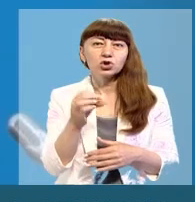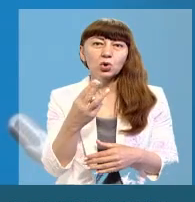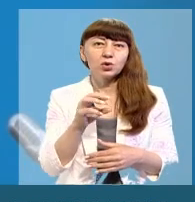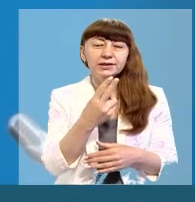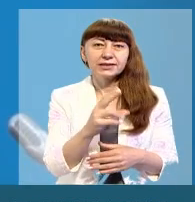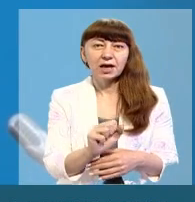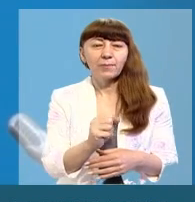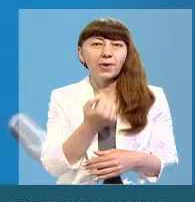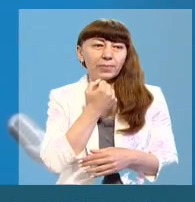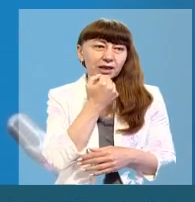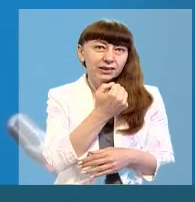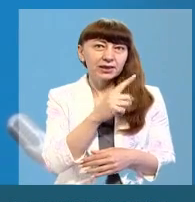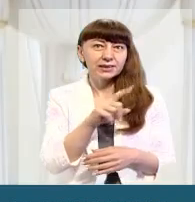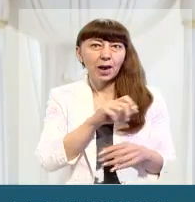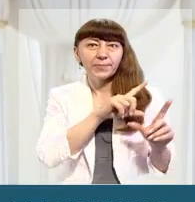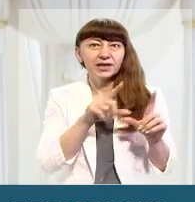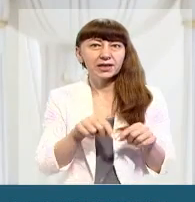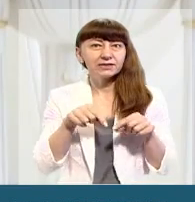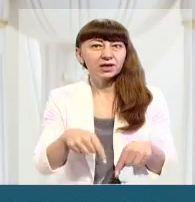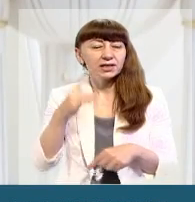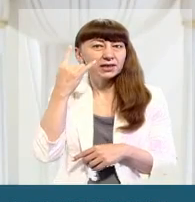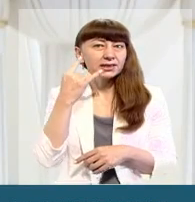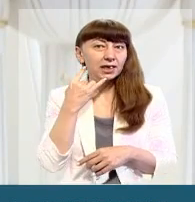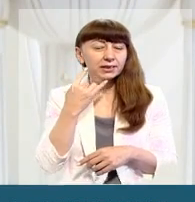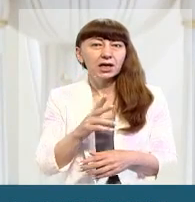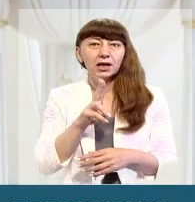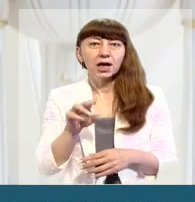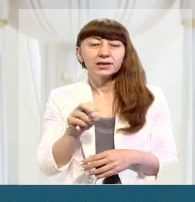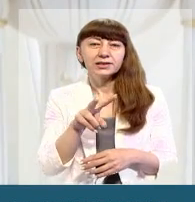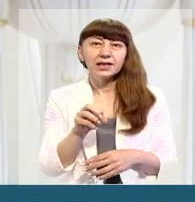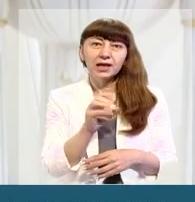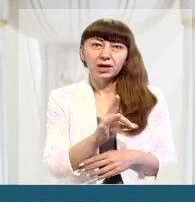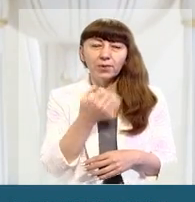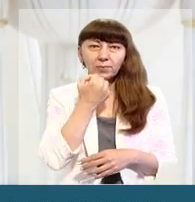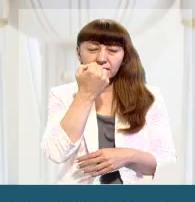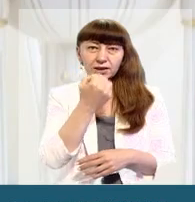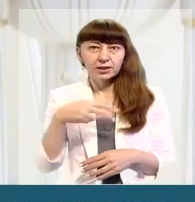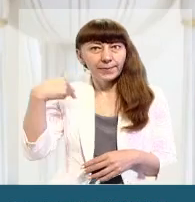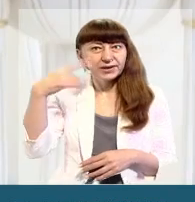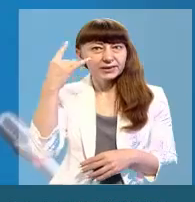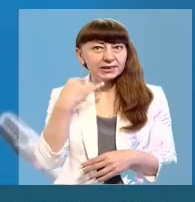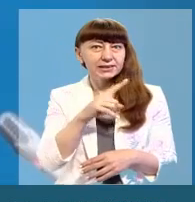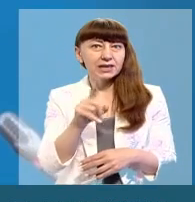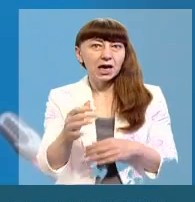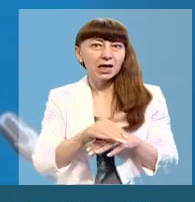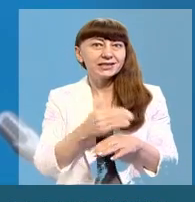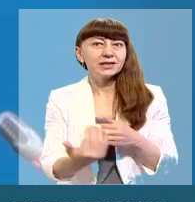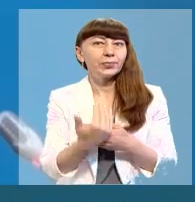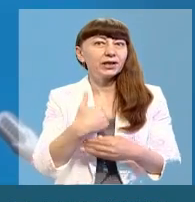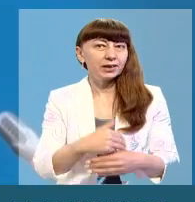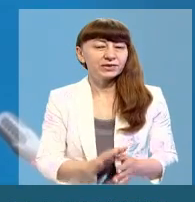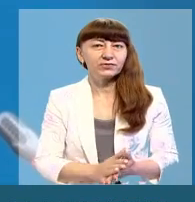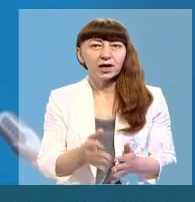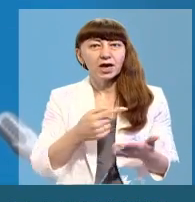приглашение посетить с официальным визитом Казахстан. В свою очередь, канцлер Германии Олаф Шольц поблагодарил президента Казахстана за гостеприимство и